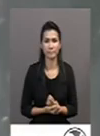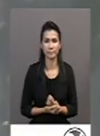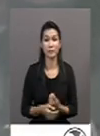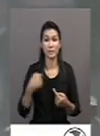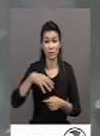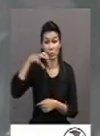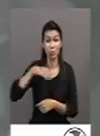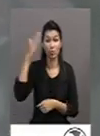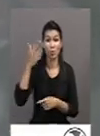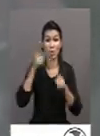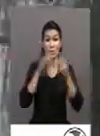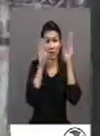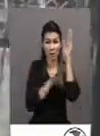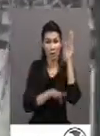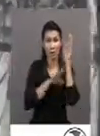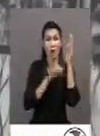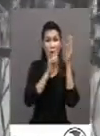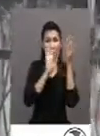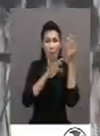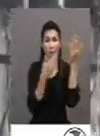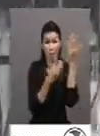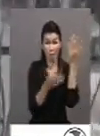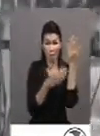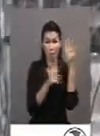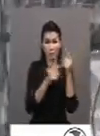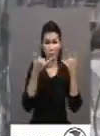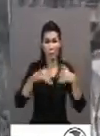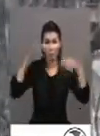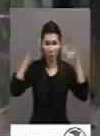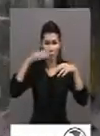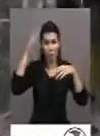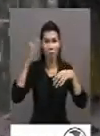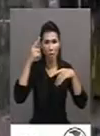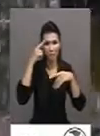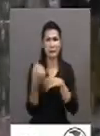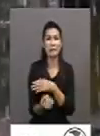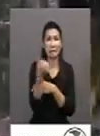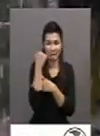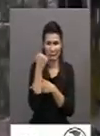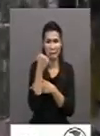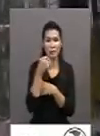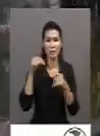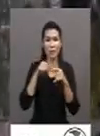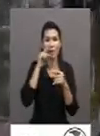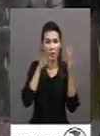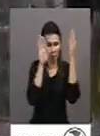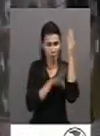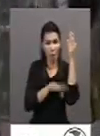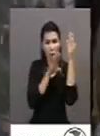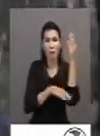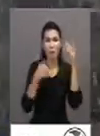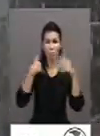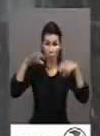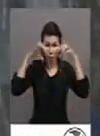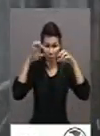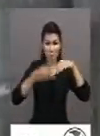อุตุนิยมวิทยาภาคใต้ฝั่งตะวันออกประกาศเตือนว่ามรสุมตะวันออกเฉียงเหนือมีกำลังแรงขึ้นครับบริเวณภาคใต้ฝั่งตะวันออกจะมีฝ